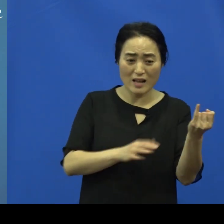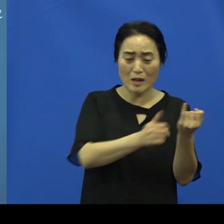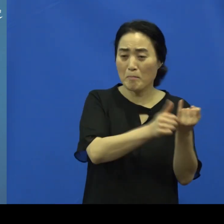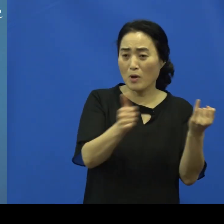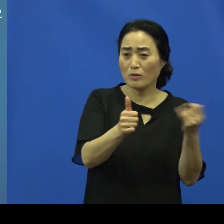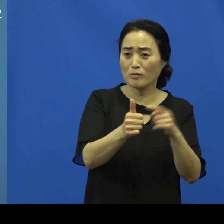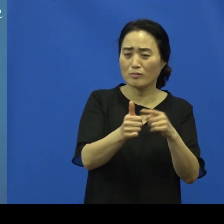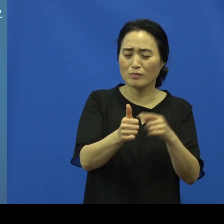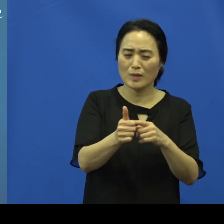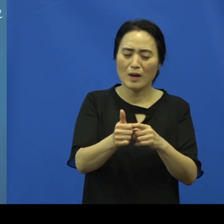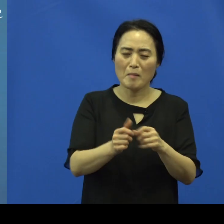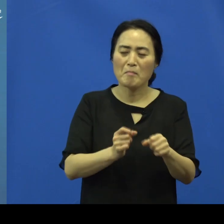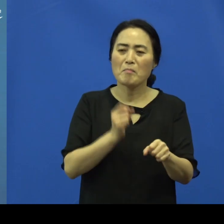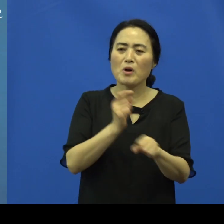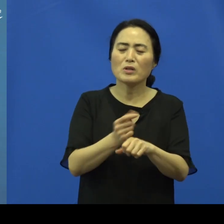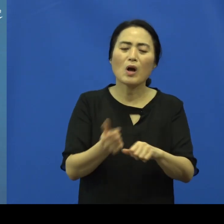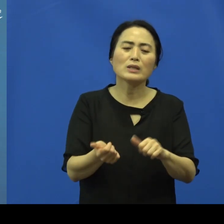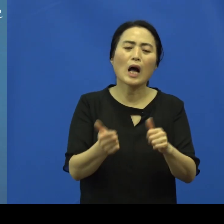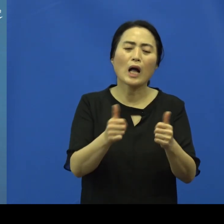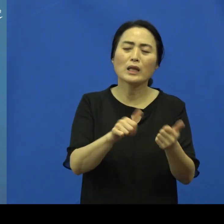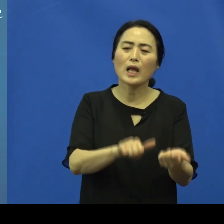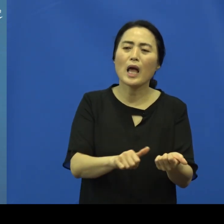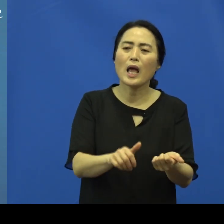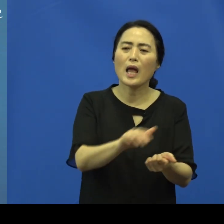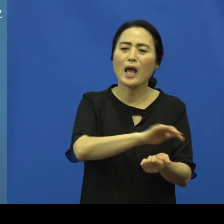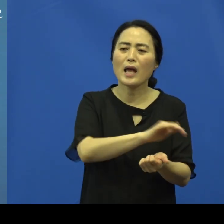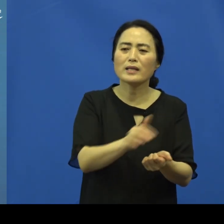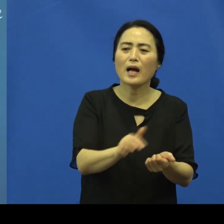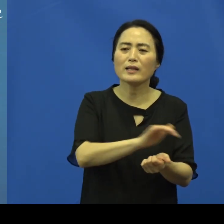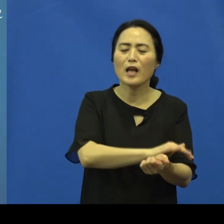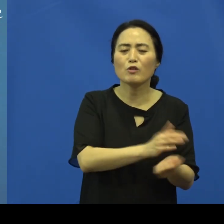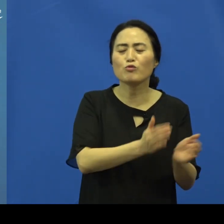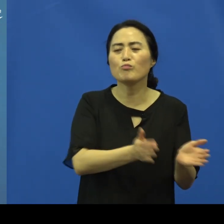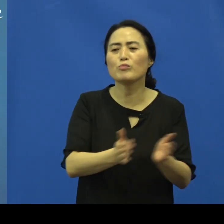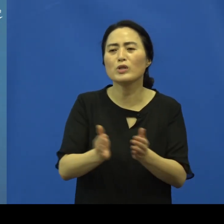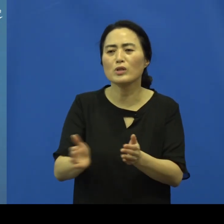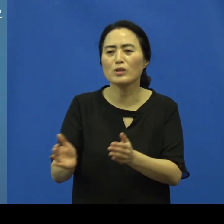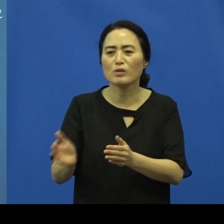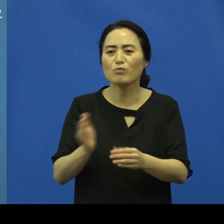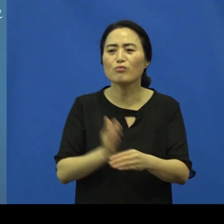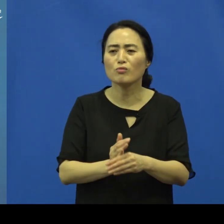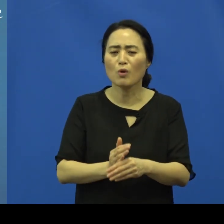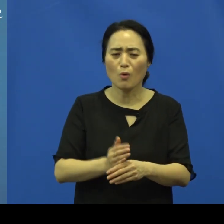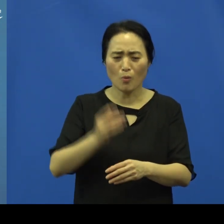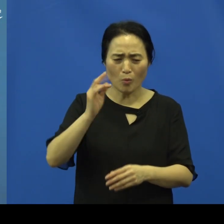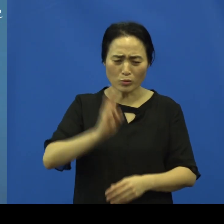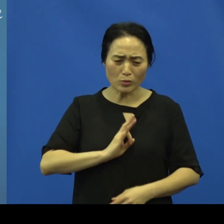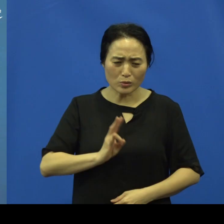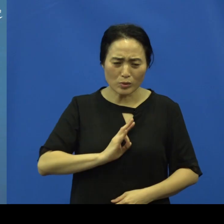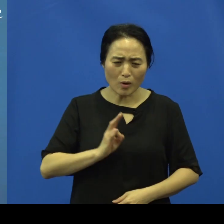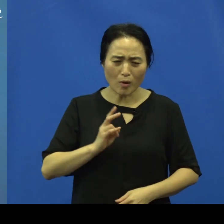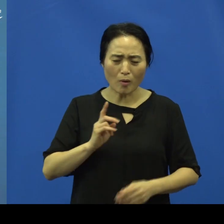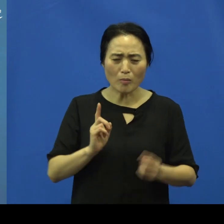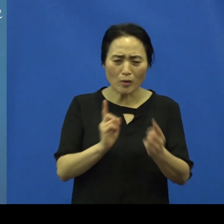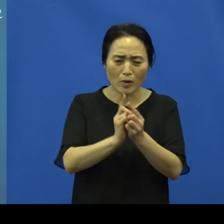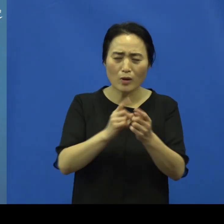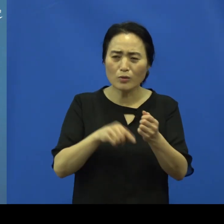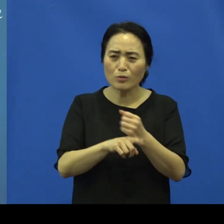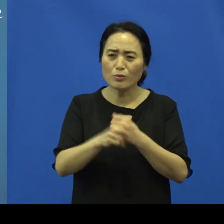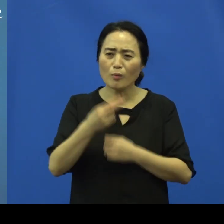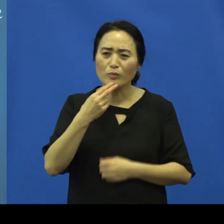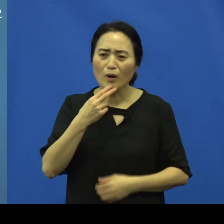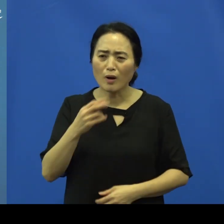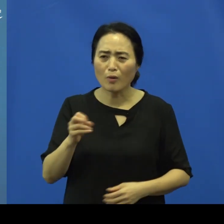그 아들을 이제 장례를 치는 거 외에 뭐가 있느냐고, 뭘 선지자를 찾으러 가느냐고 하는 거예요. 가족 관계에도 마찬가지.